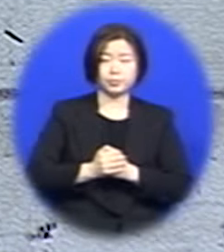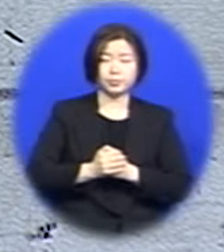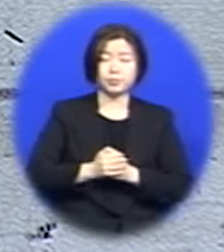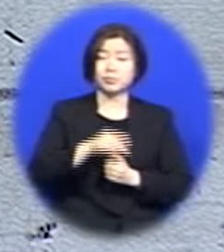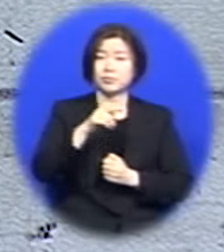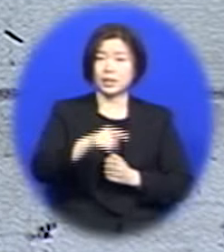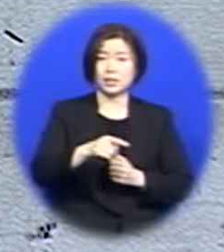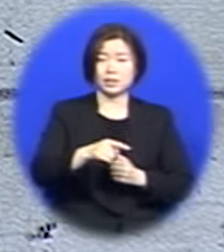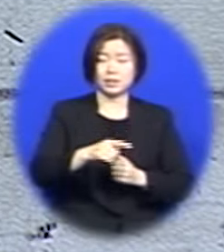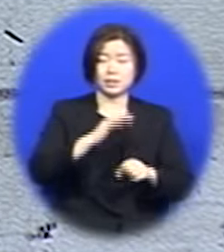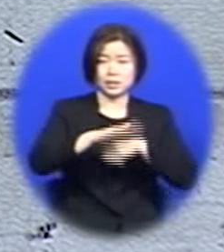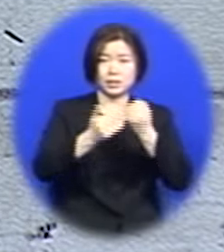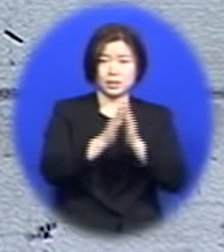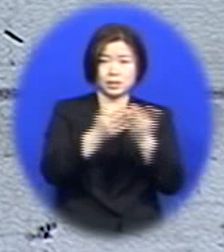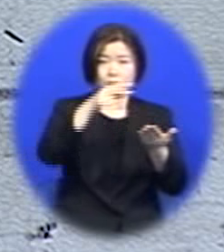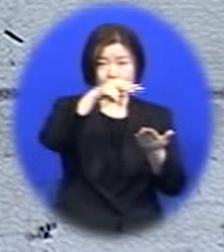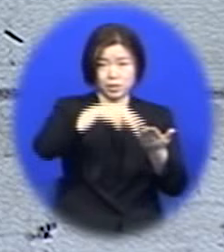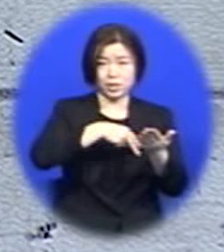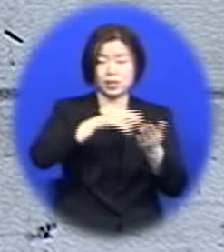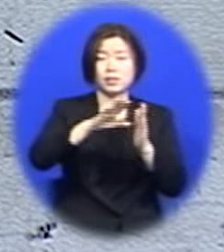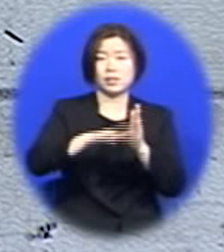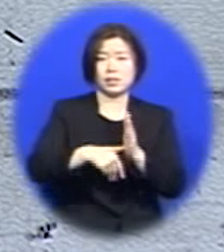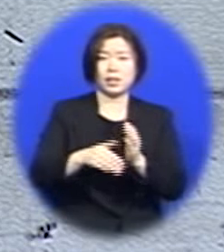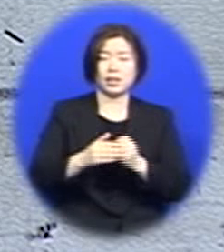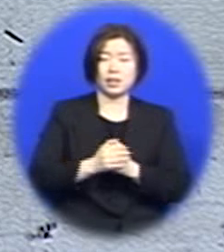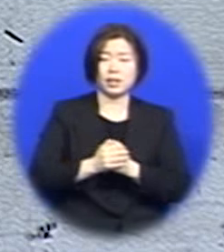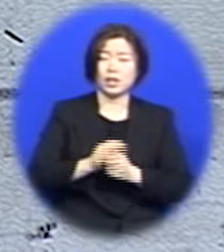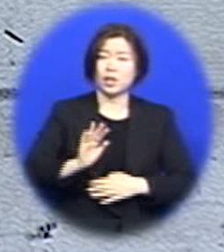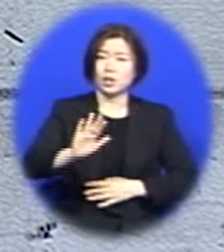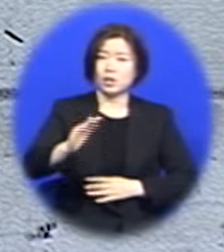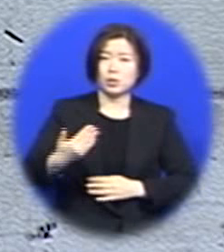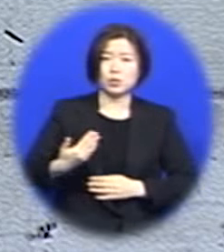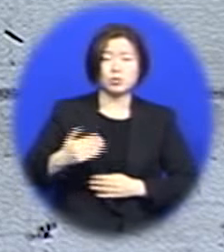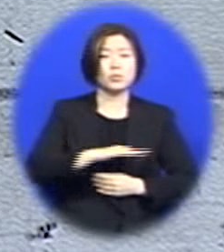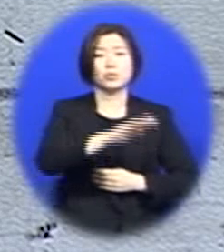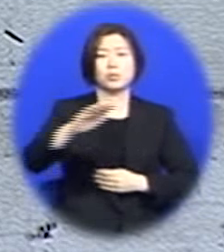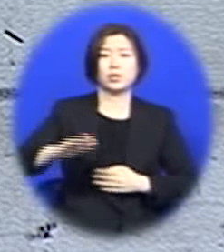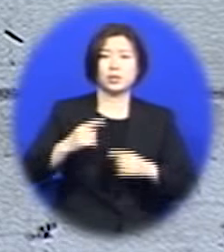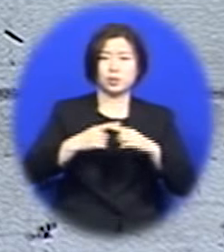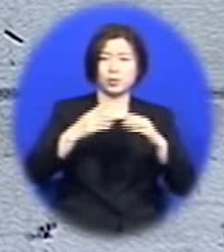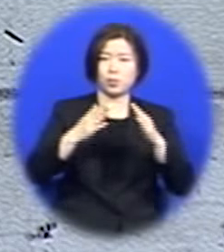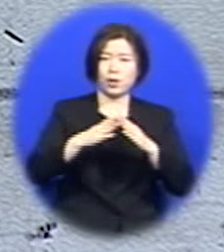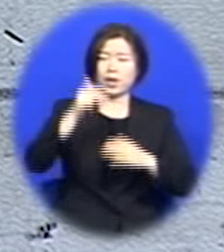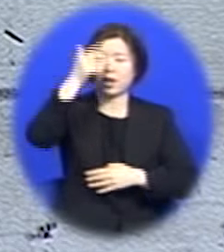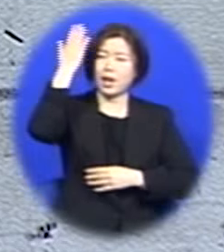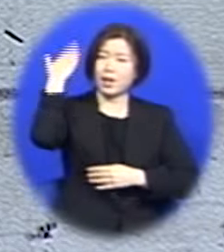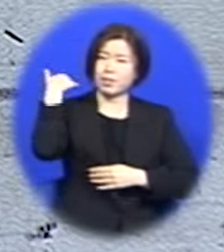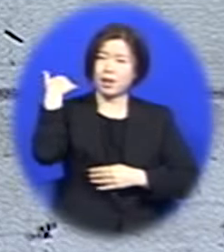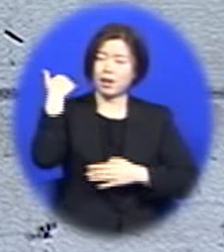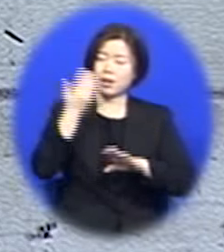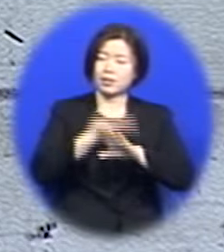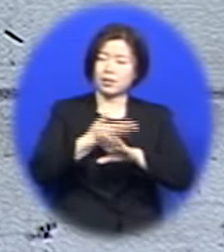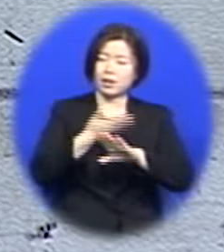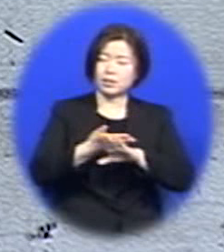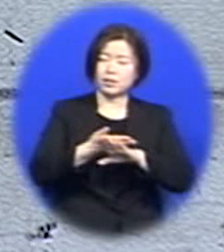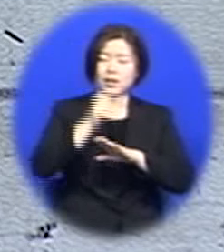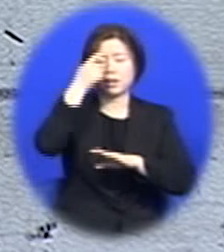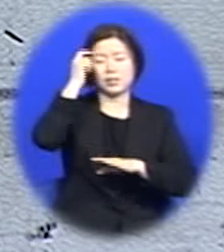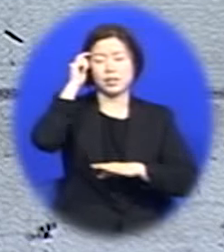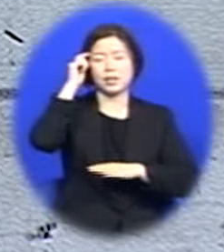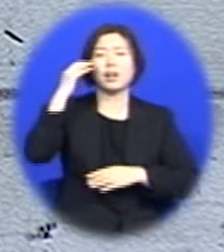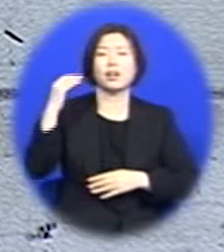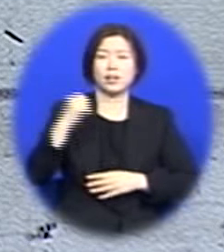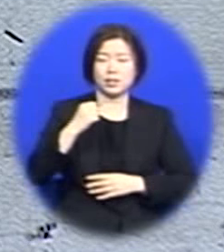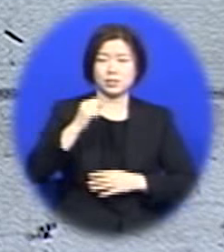이 성경을 읽으면서 요즘 우리 교회와 그때 당시가 얼마나 다를까 하는 생각을